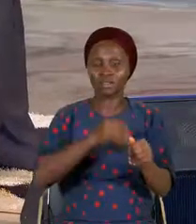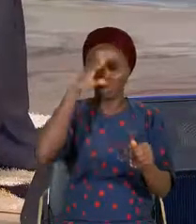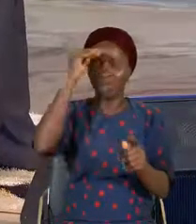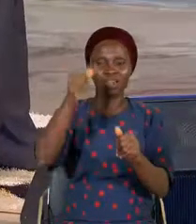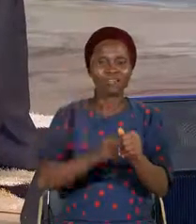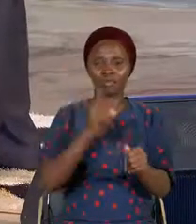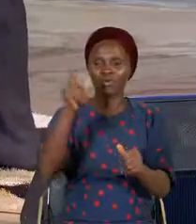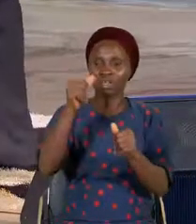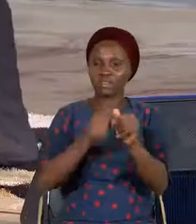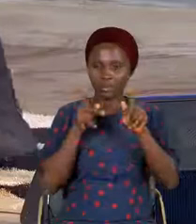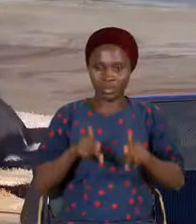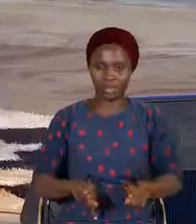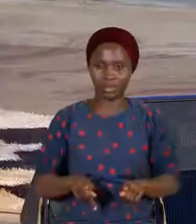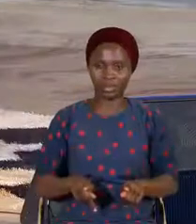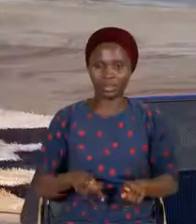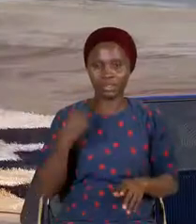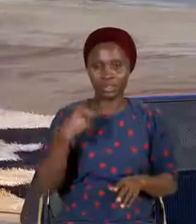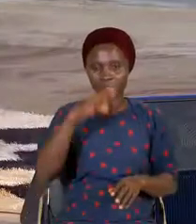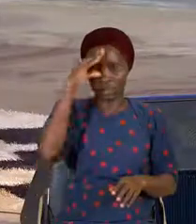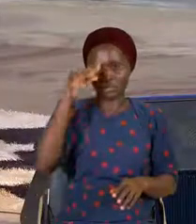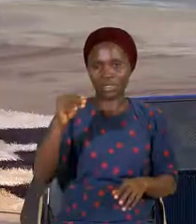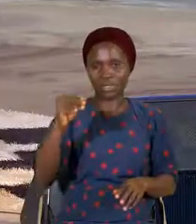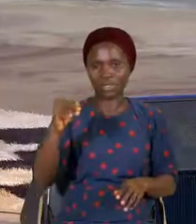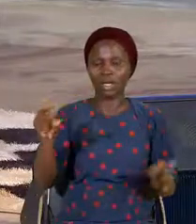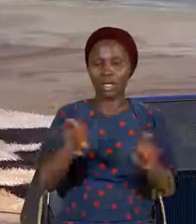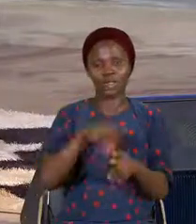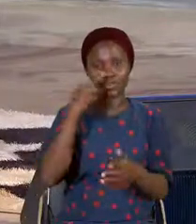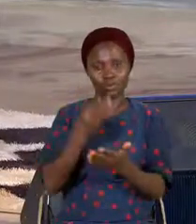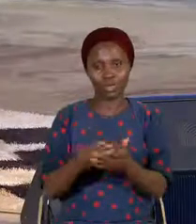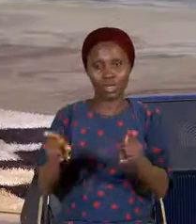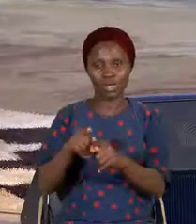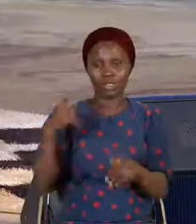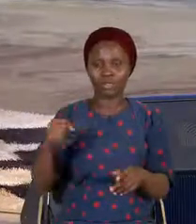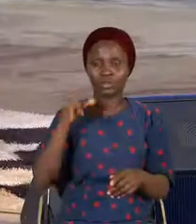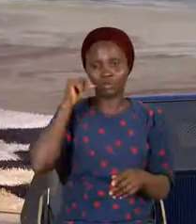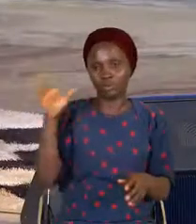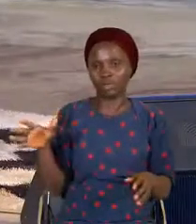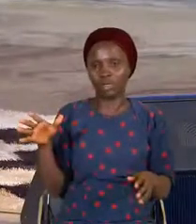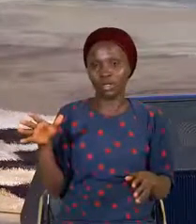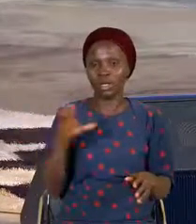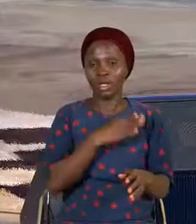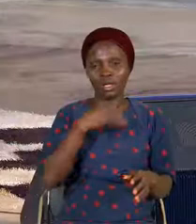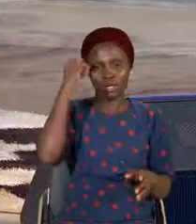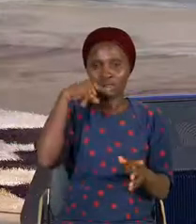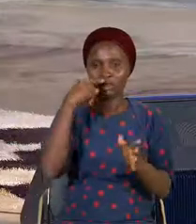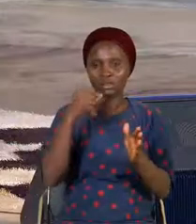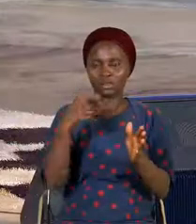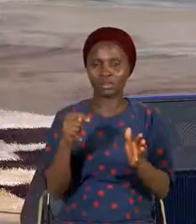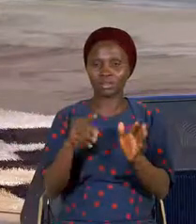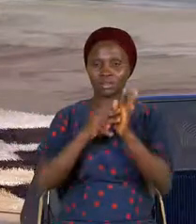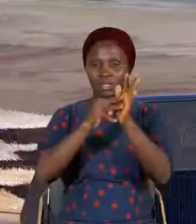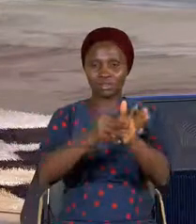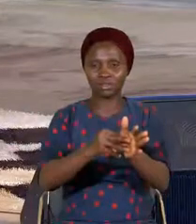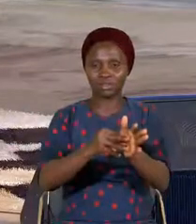tout le monde, pour n'importe qui, pour n'importe quelle personne, les hommes, y compris les femmes. Et dit, à